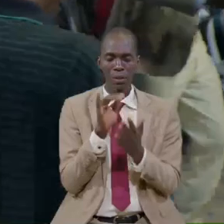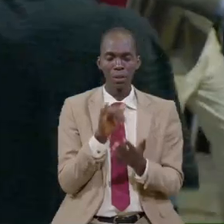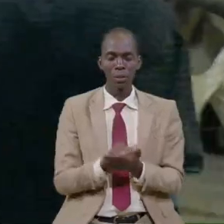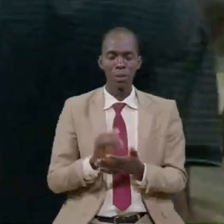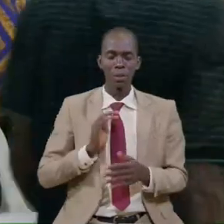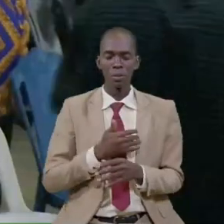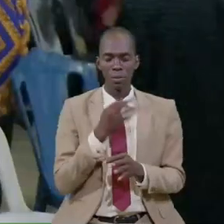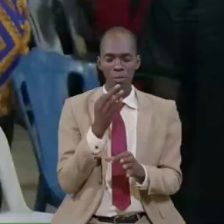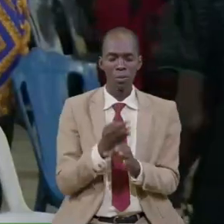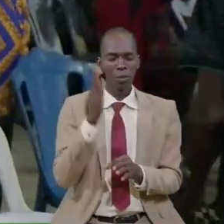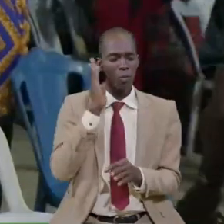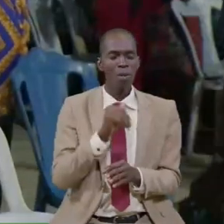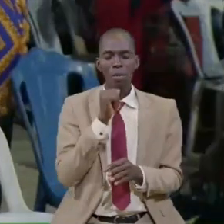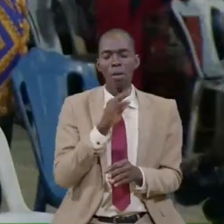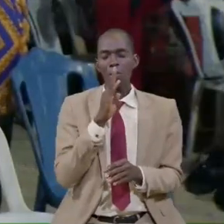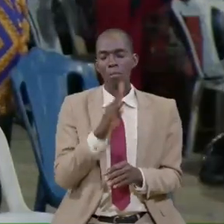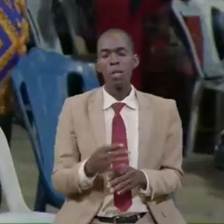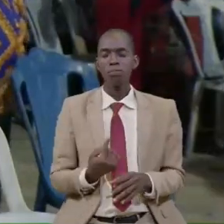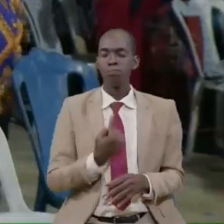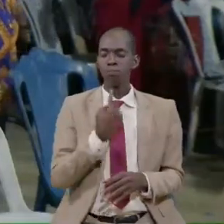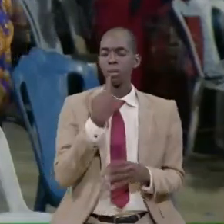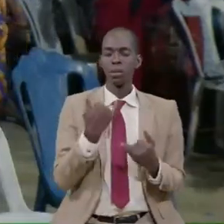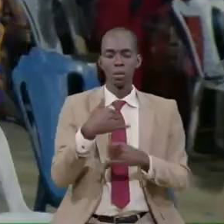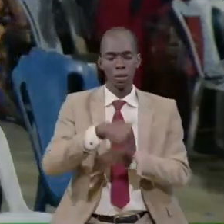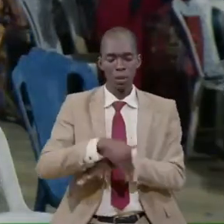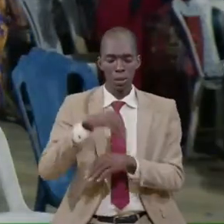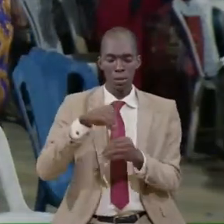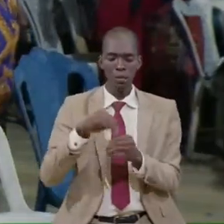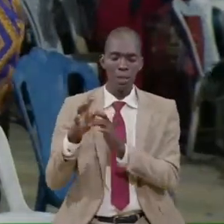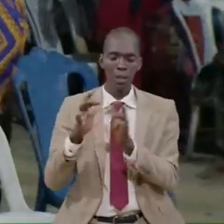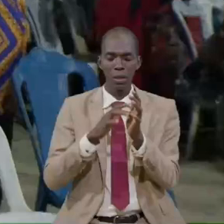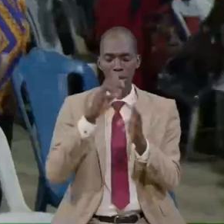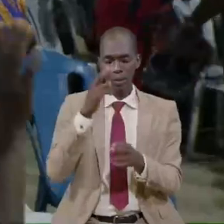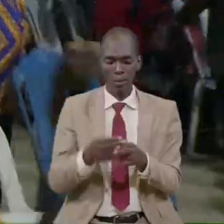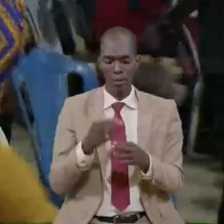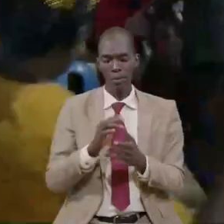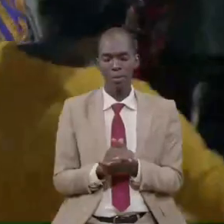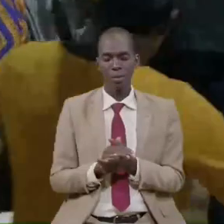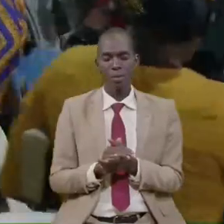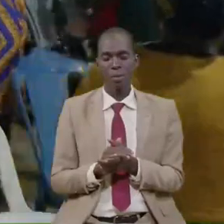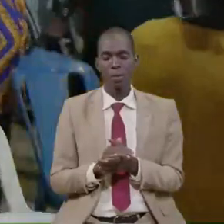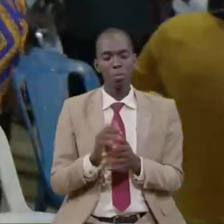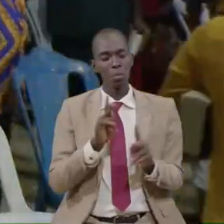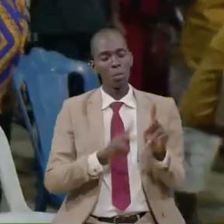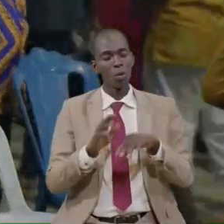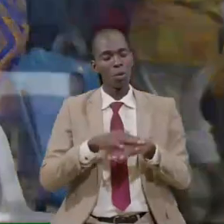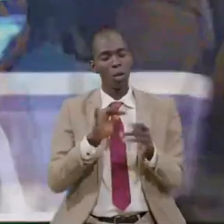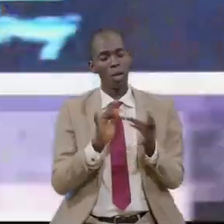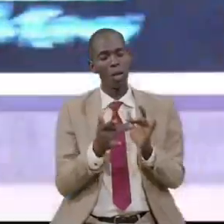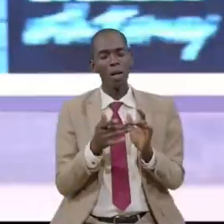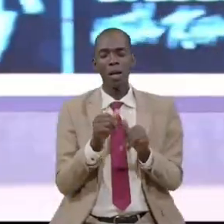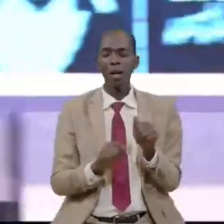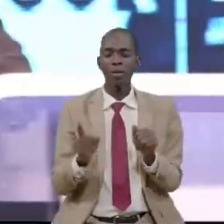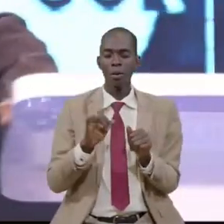qu'il ne soit pas déçu ce soir au nom de Jésus. En ligne et partout, je